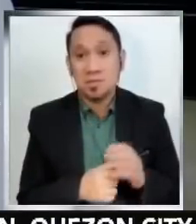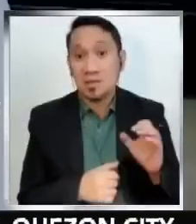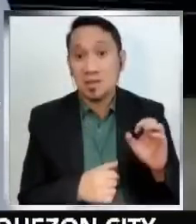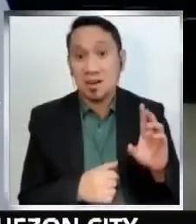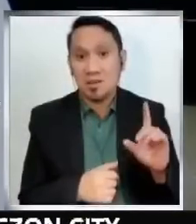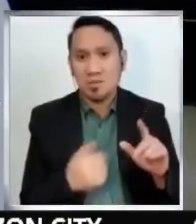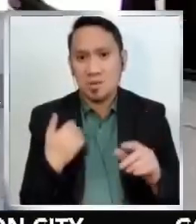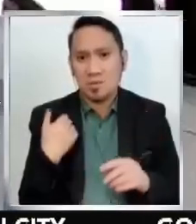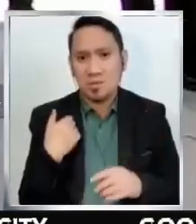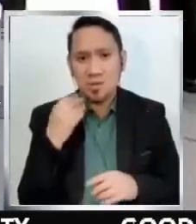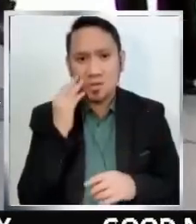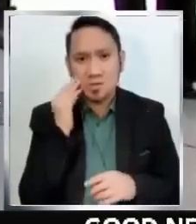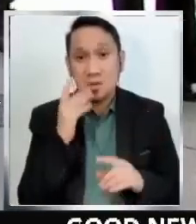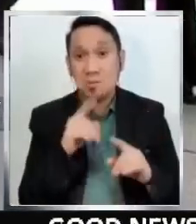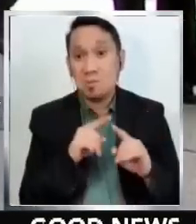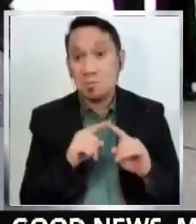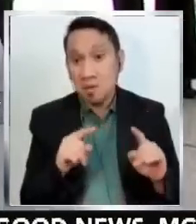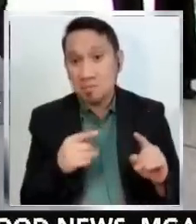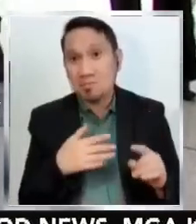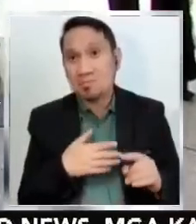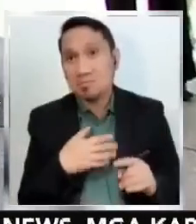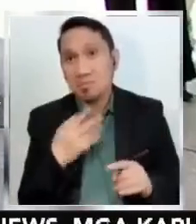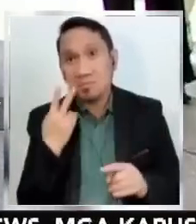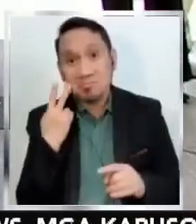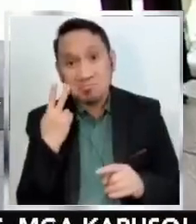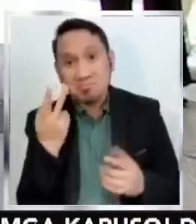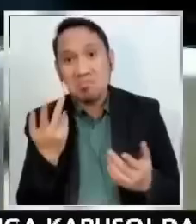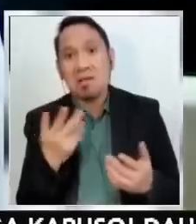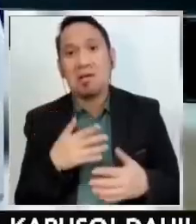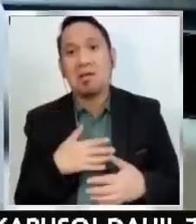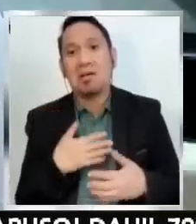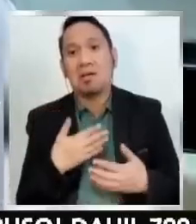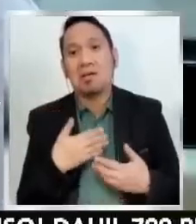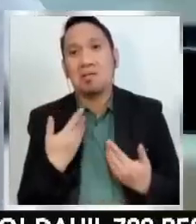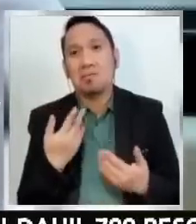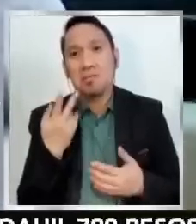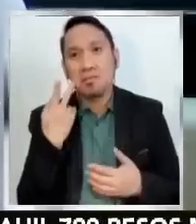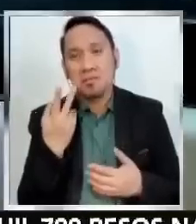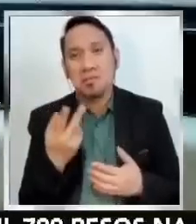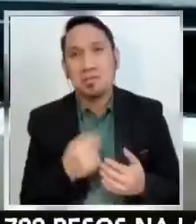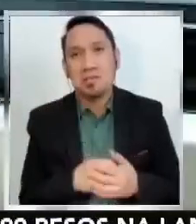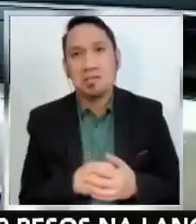Pero natutuwa siyang may ganitong masasakyan ang mga tulad niyang millennial. Kala ko po